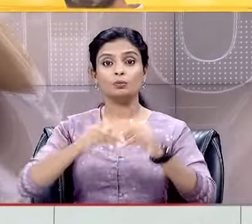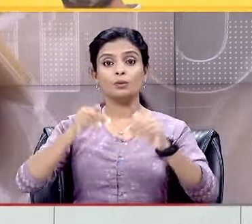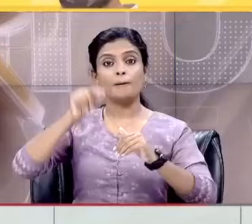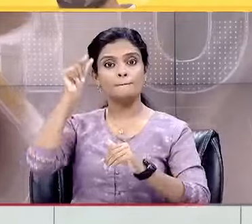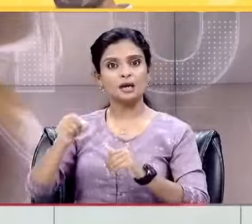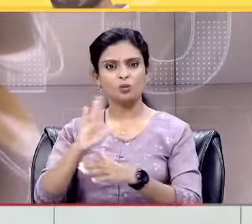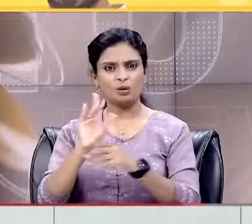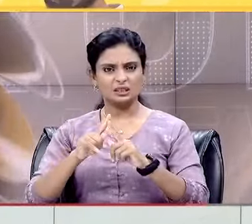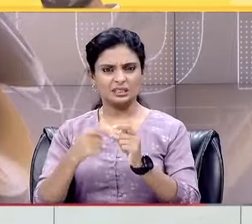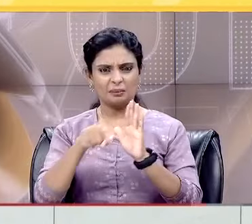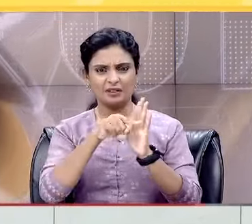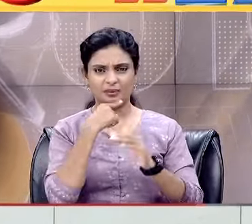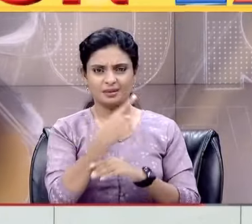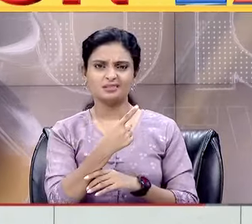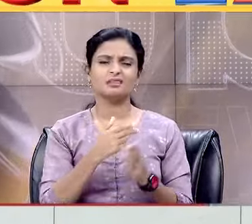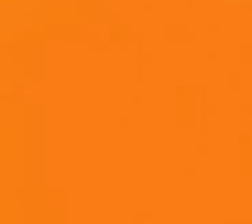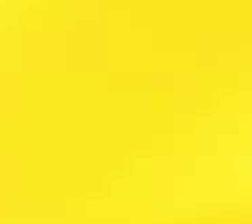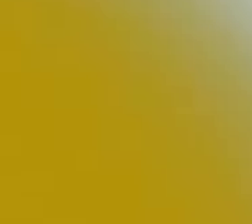കോൺഗ്രസിനെ വിമർശിക്കുന്നത് സ്വാഭാവികം.